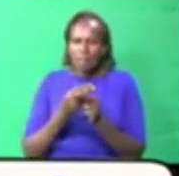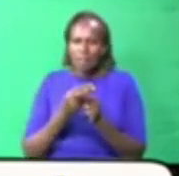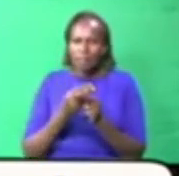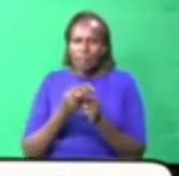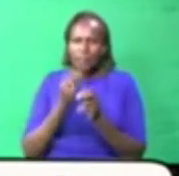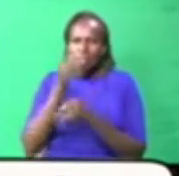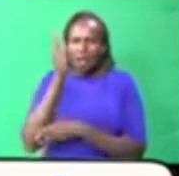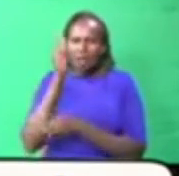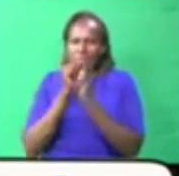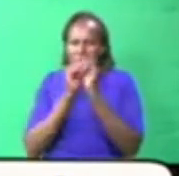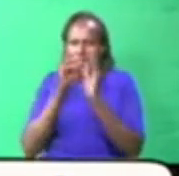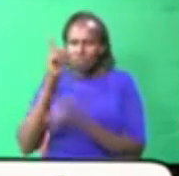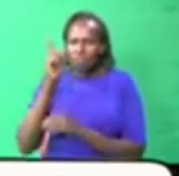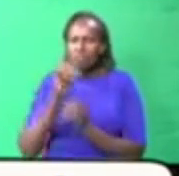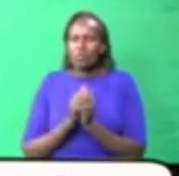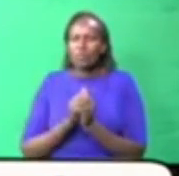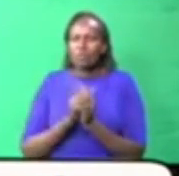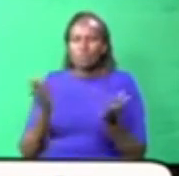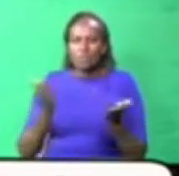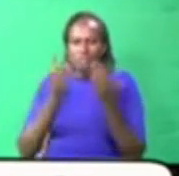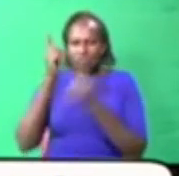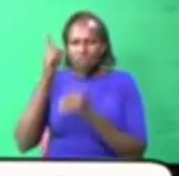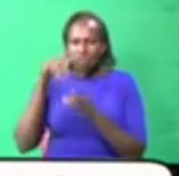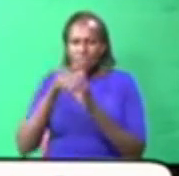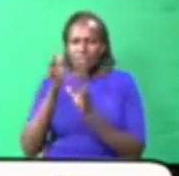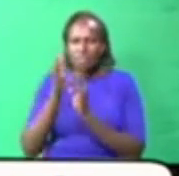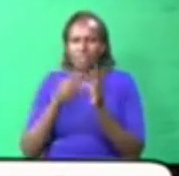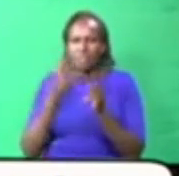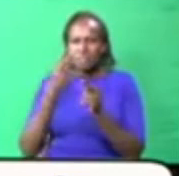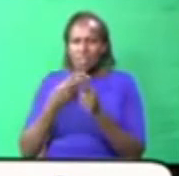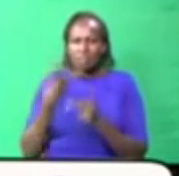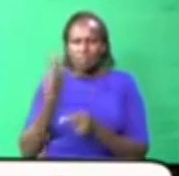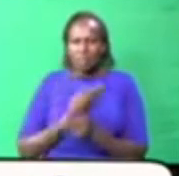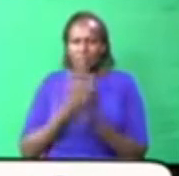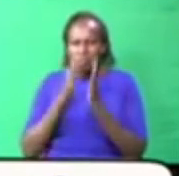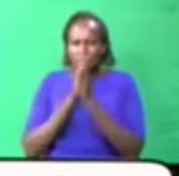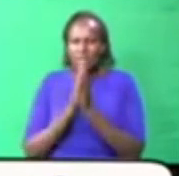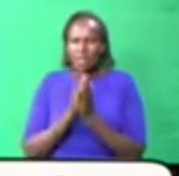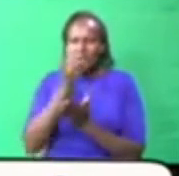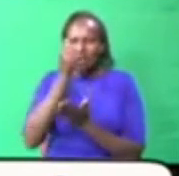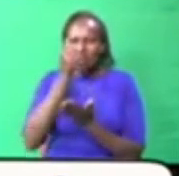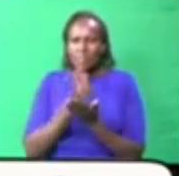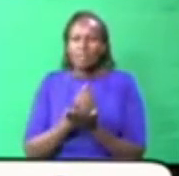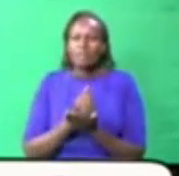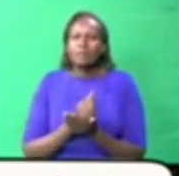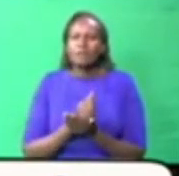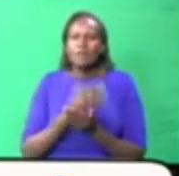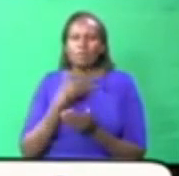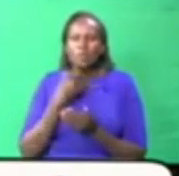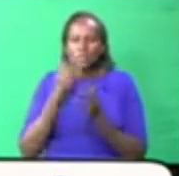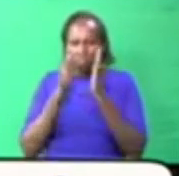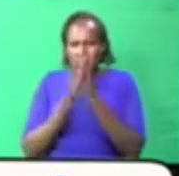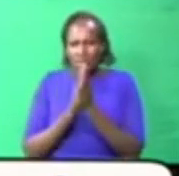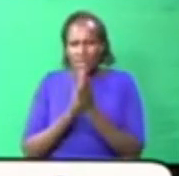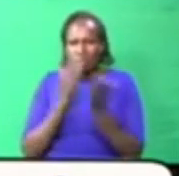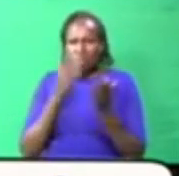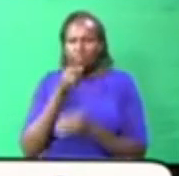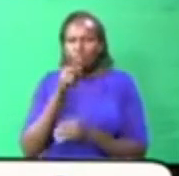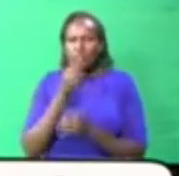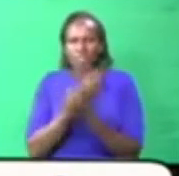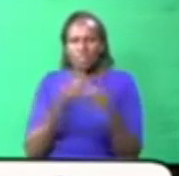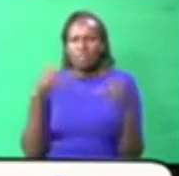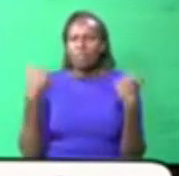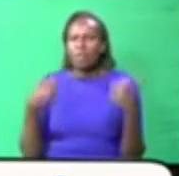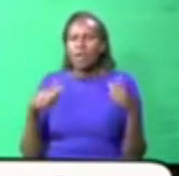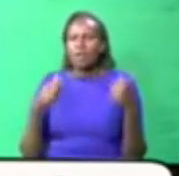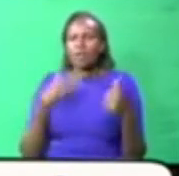you, Lord, and I exhort you. In Jesus' name I pray. Amen. Nikitaka kuombea yule ambaye maybe haujaokoka siku ya leo, ukitaka